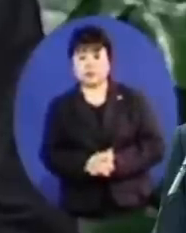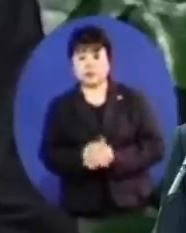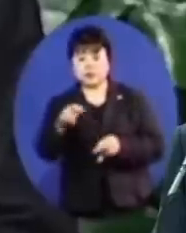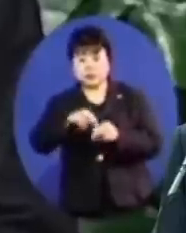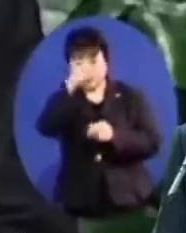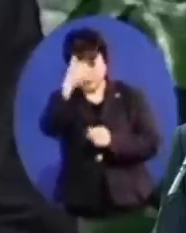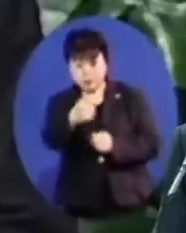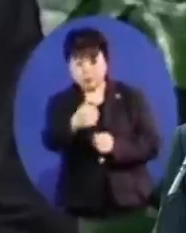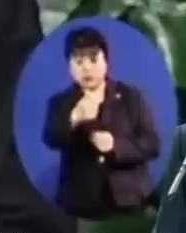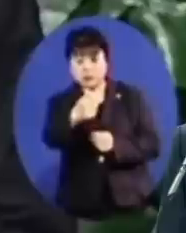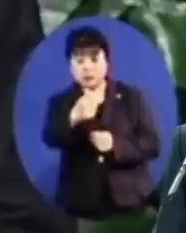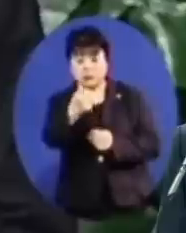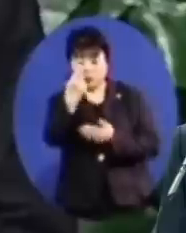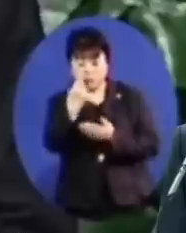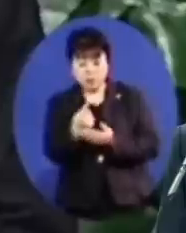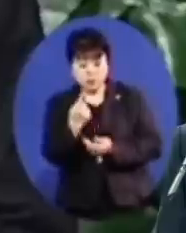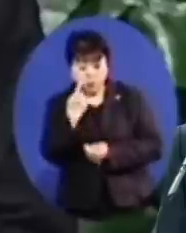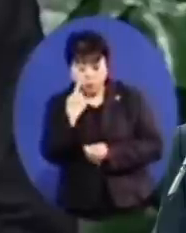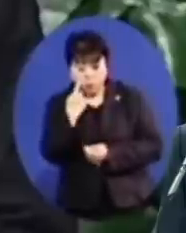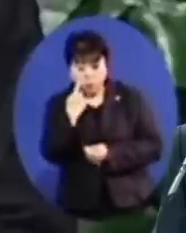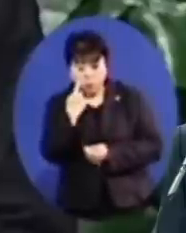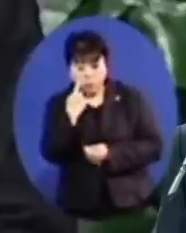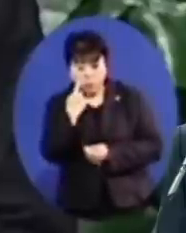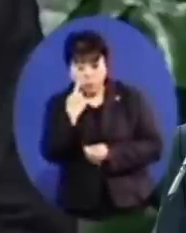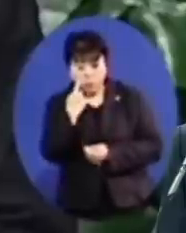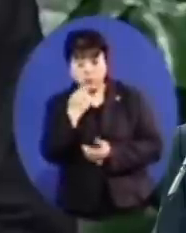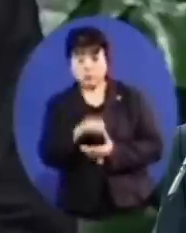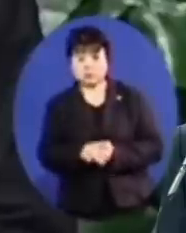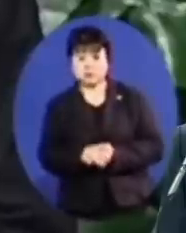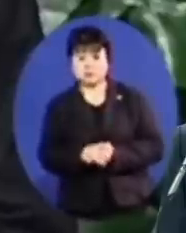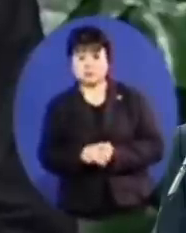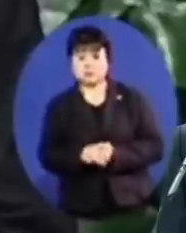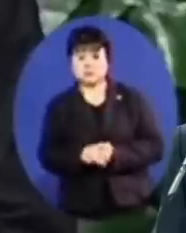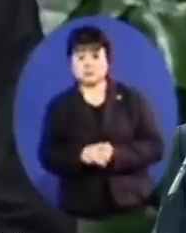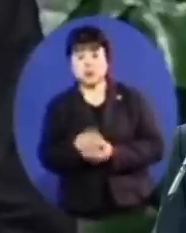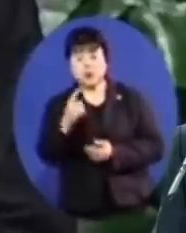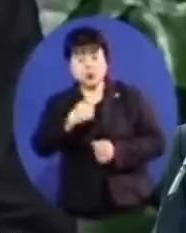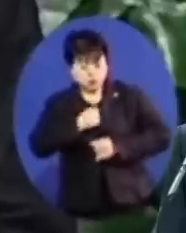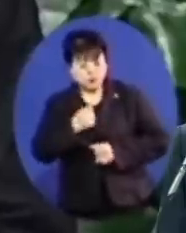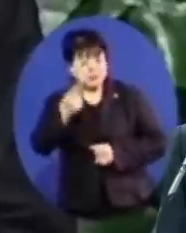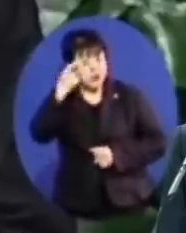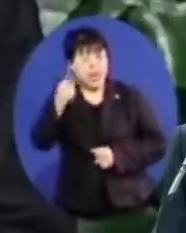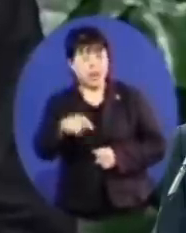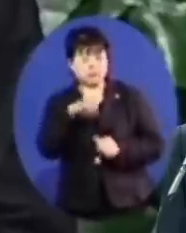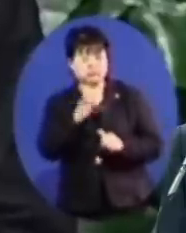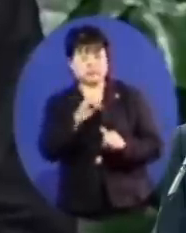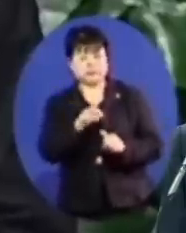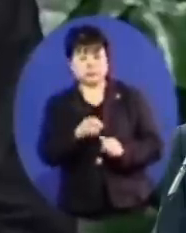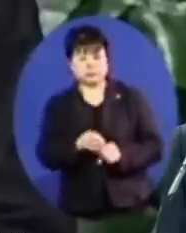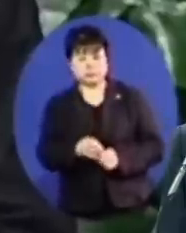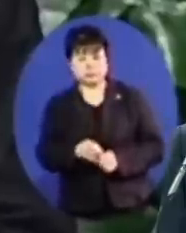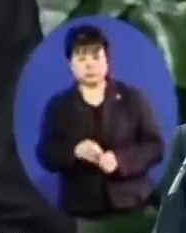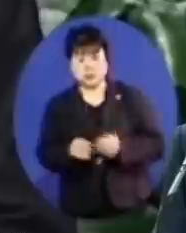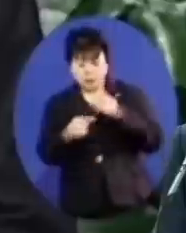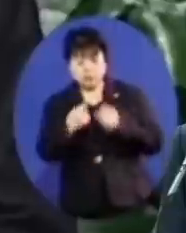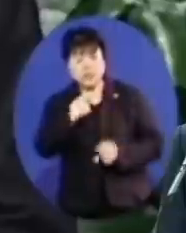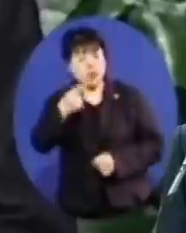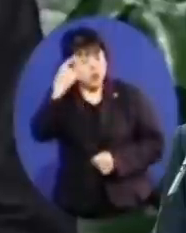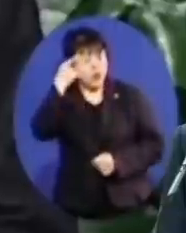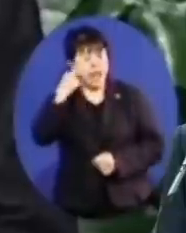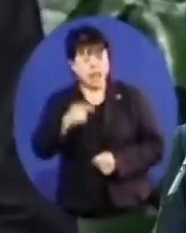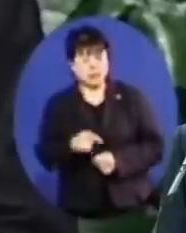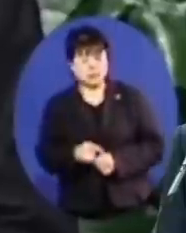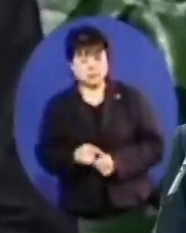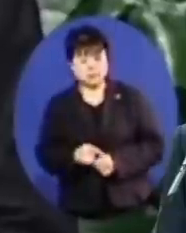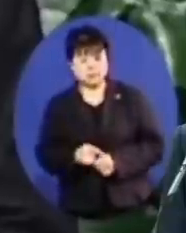제사장이 지나가다 그 사람 보고 왜 조심해서 되는지 무하다가 강도를 만나 얻어맞아 죽게